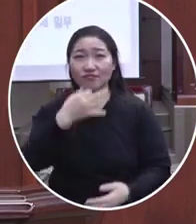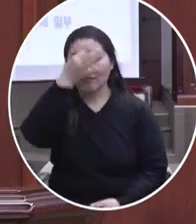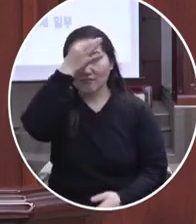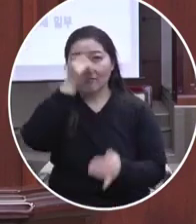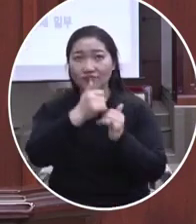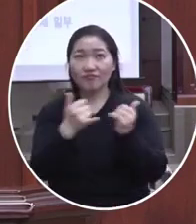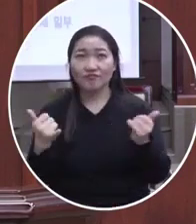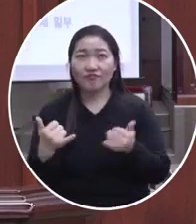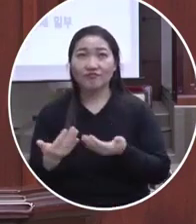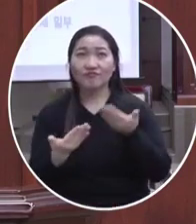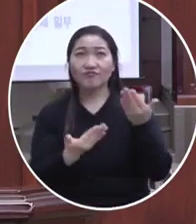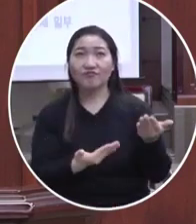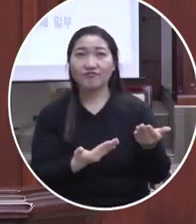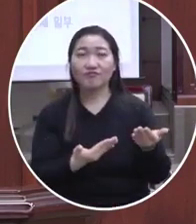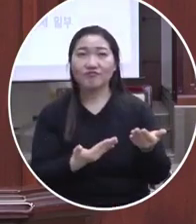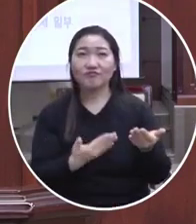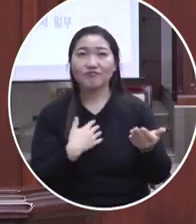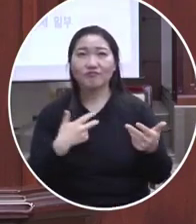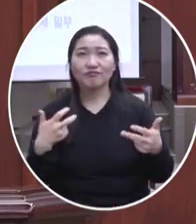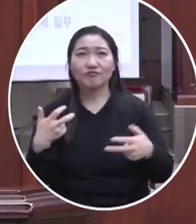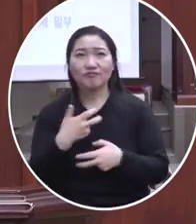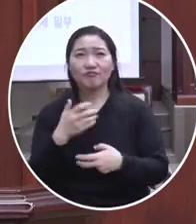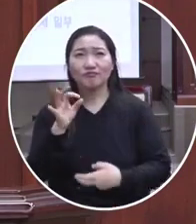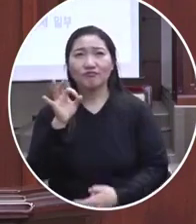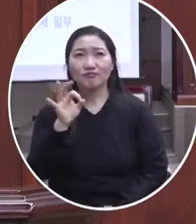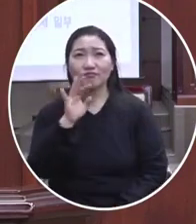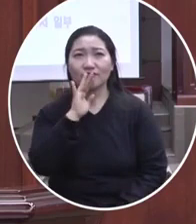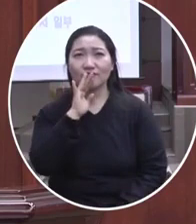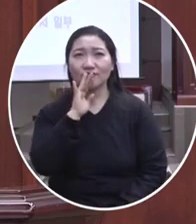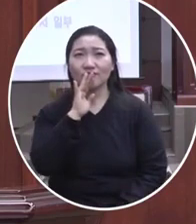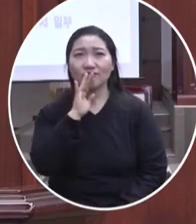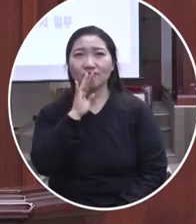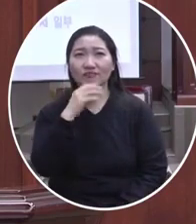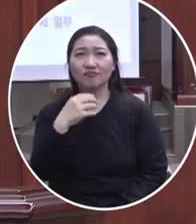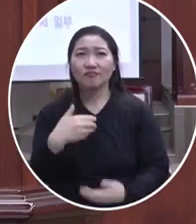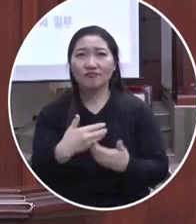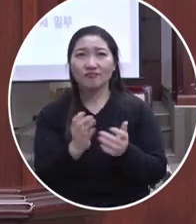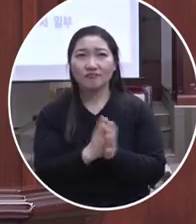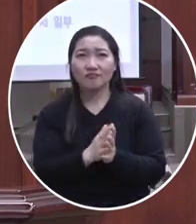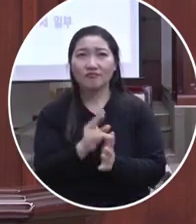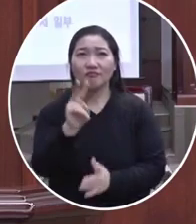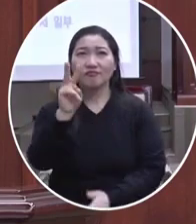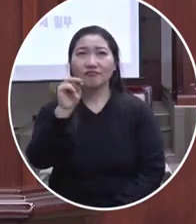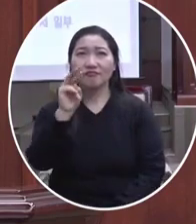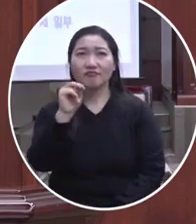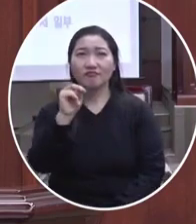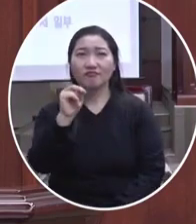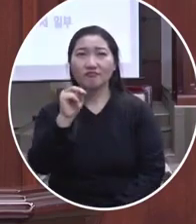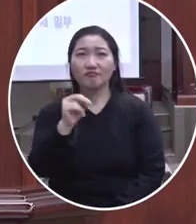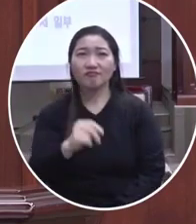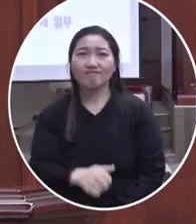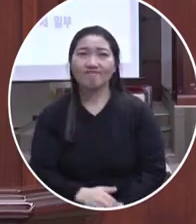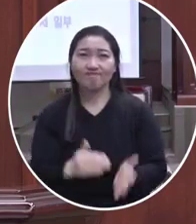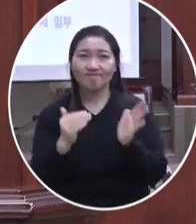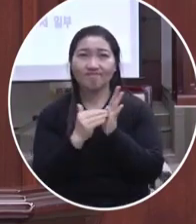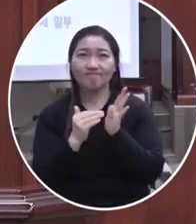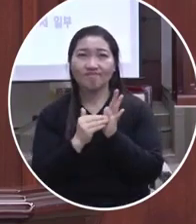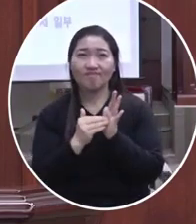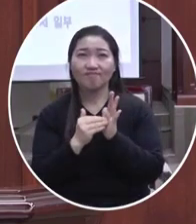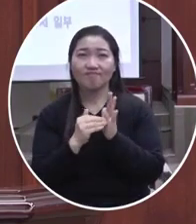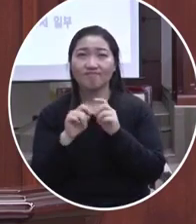담당하는 우리 예술인들에게 주어지는 것은 교통비라고 하기에도 부끄러운 팀당 2만 원의 공연 사라금이